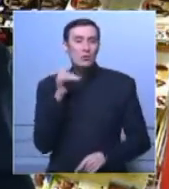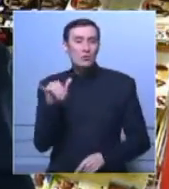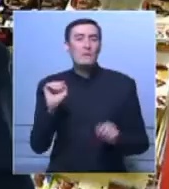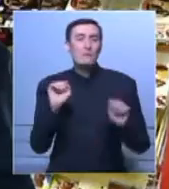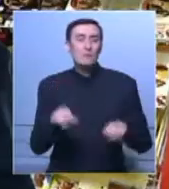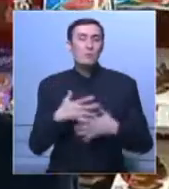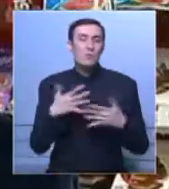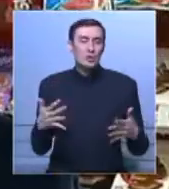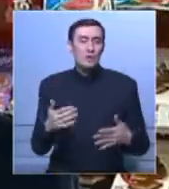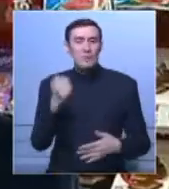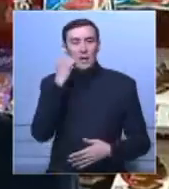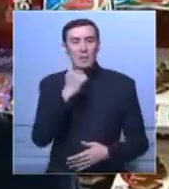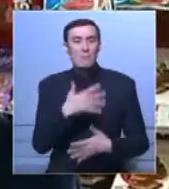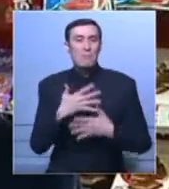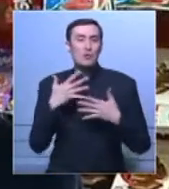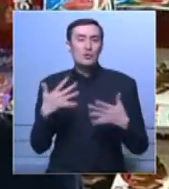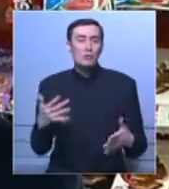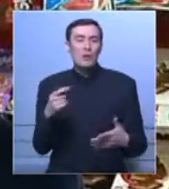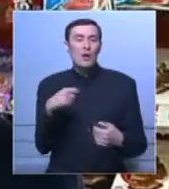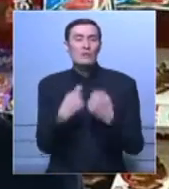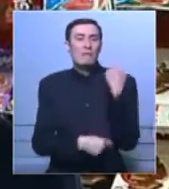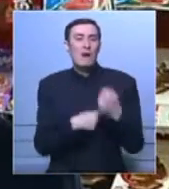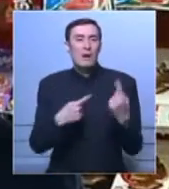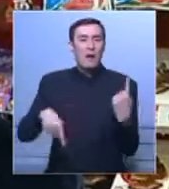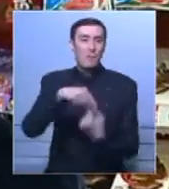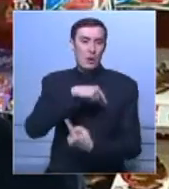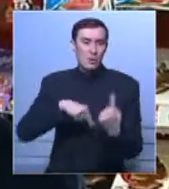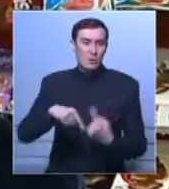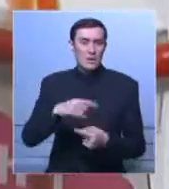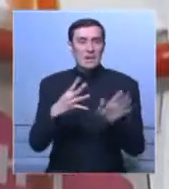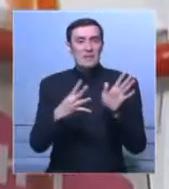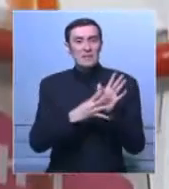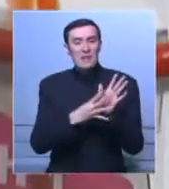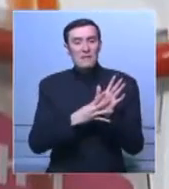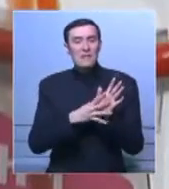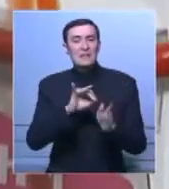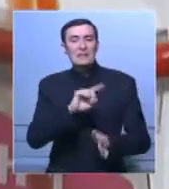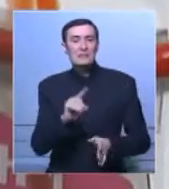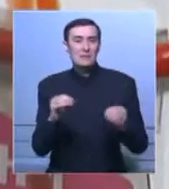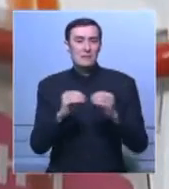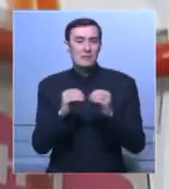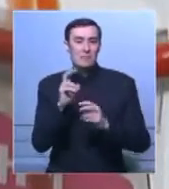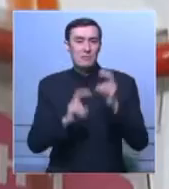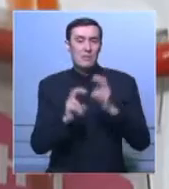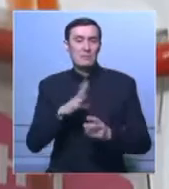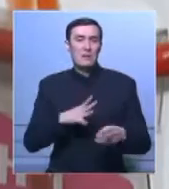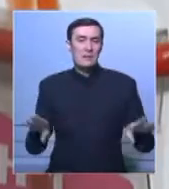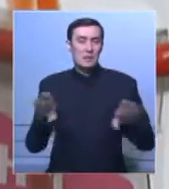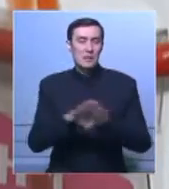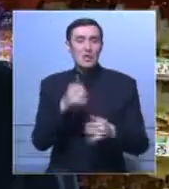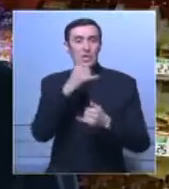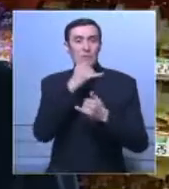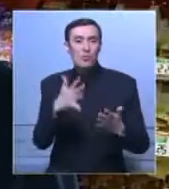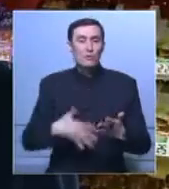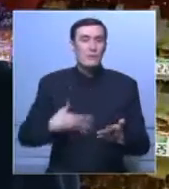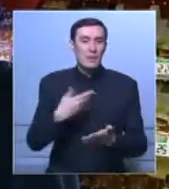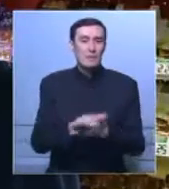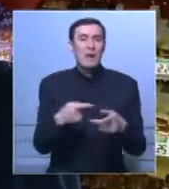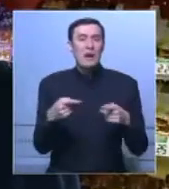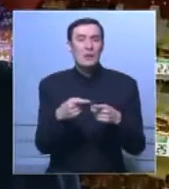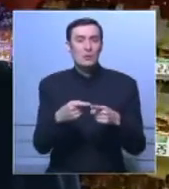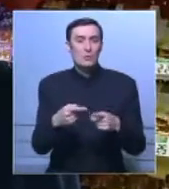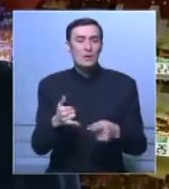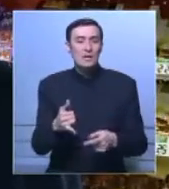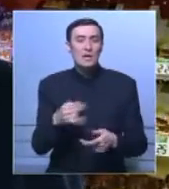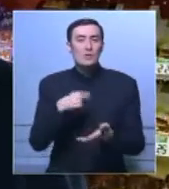шансов выжить благодаря большому товарообороту. 9 из 10 малых предприятий закрылись. Они не могут выплачивать арендную